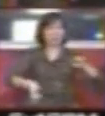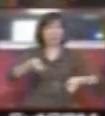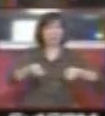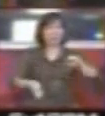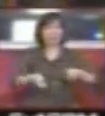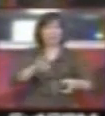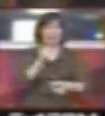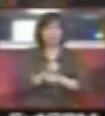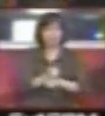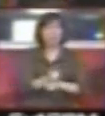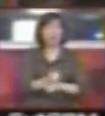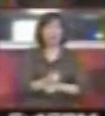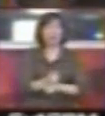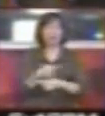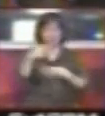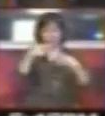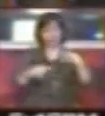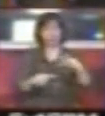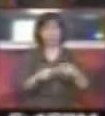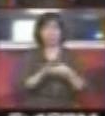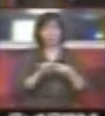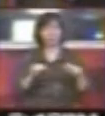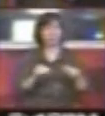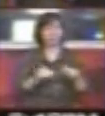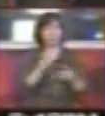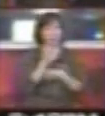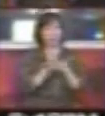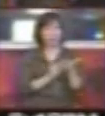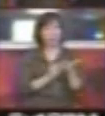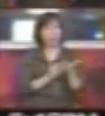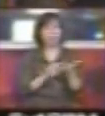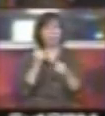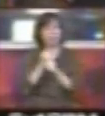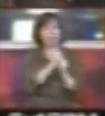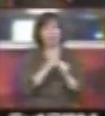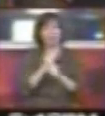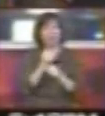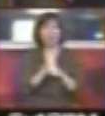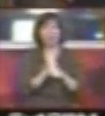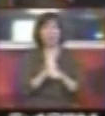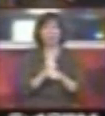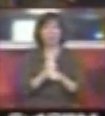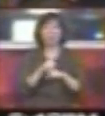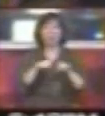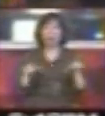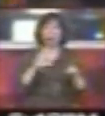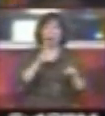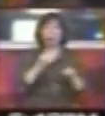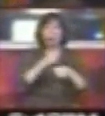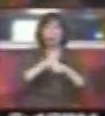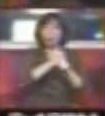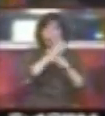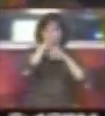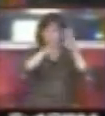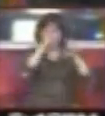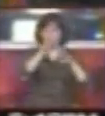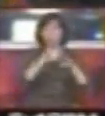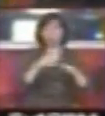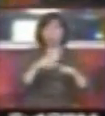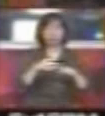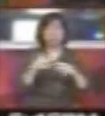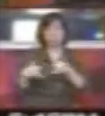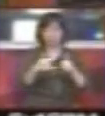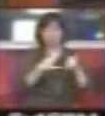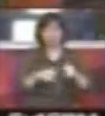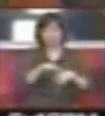at Gundam. Ilan lang yan sa mga kilalang-kilala ng mga robot, lalo na sa mga kabataan. Ikaw, nung kabataan mo, anong